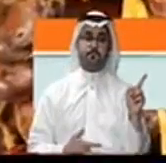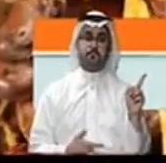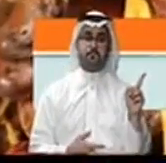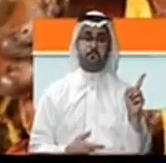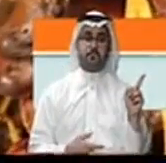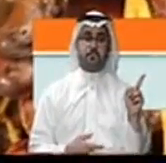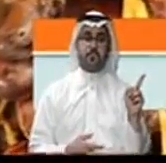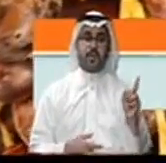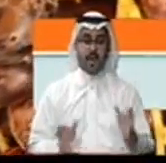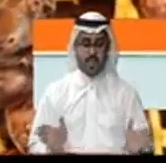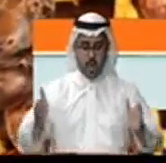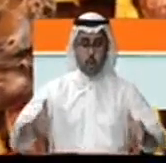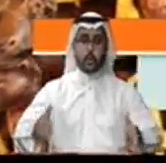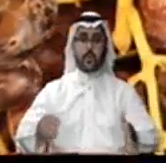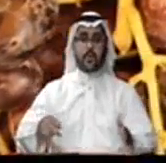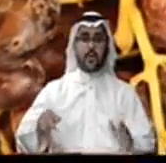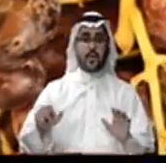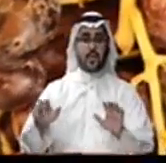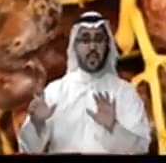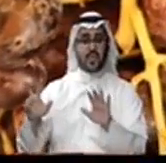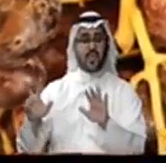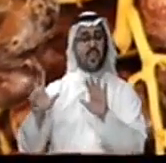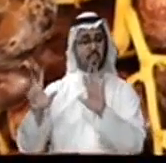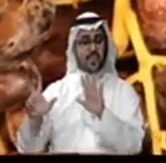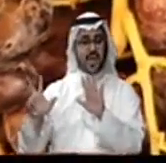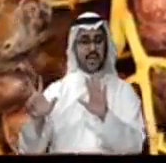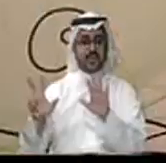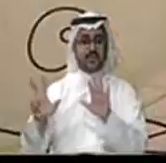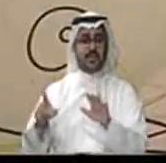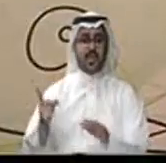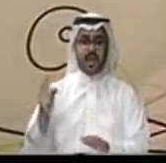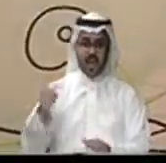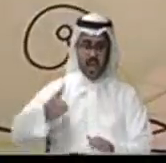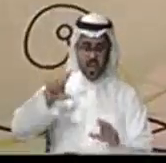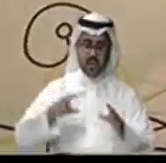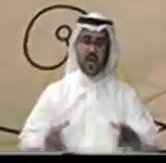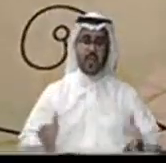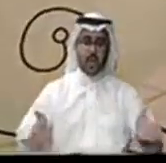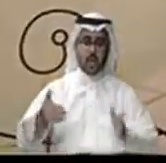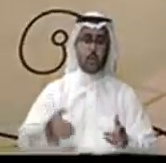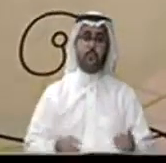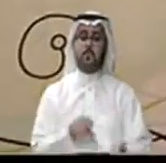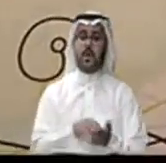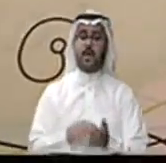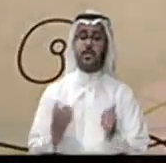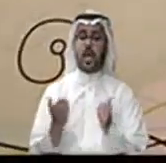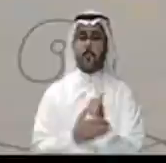بين 8 و18 ريالا للكيلو الواحد. ظافر البكري،